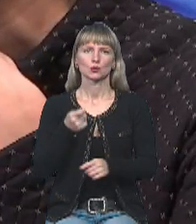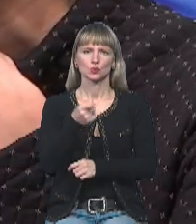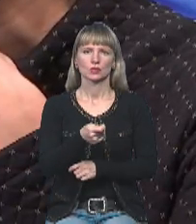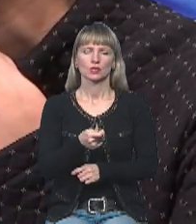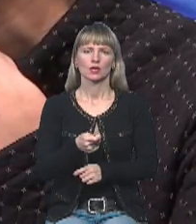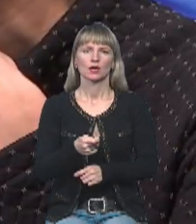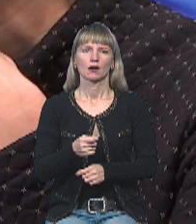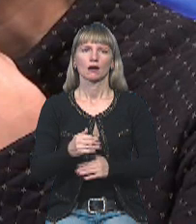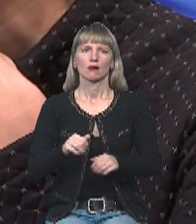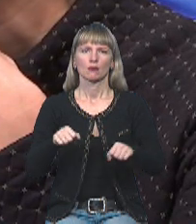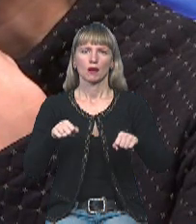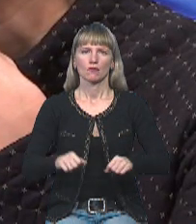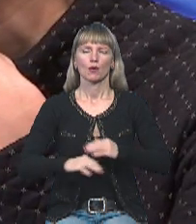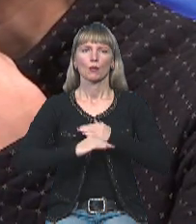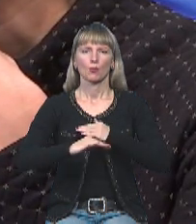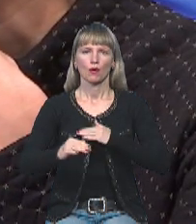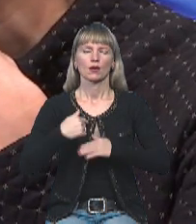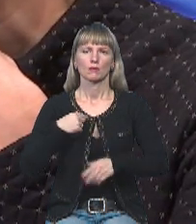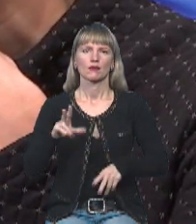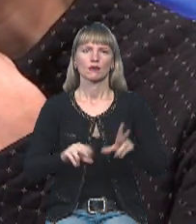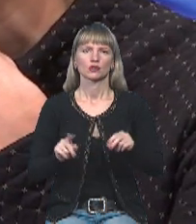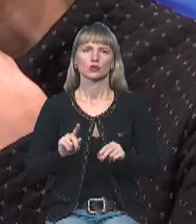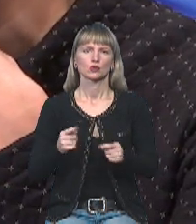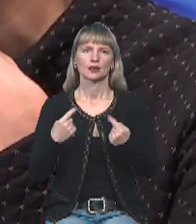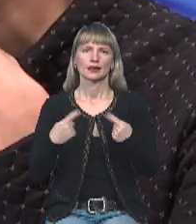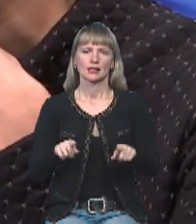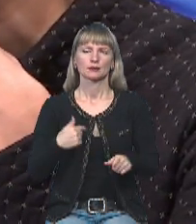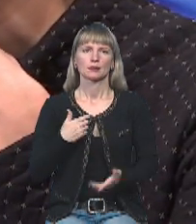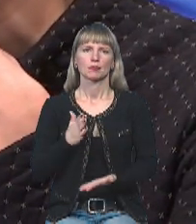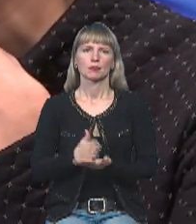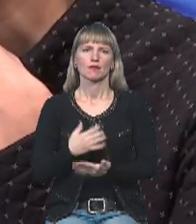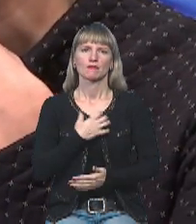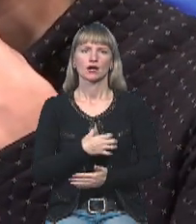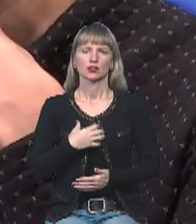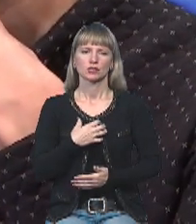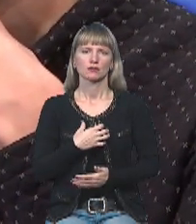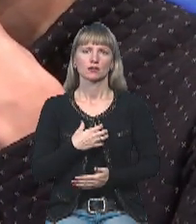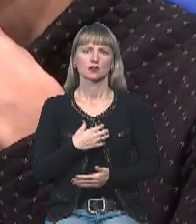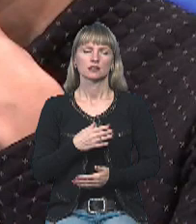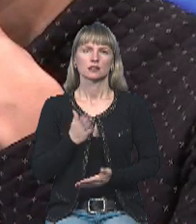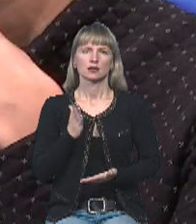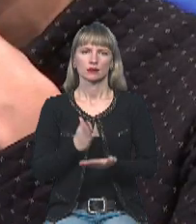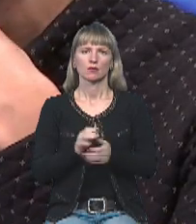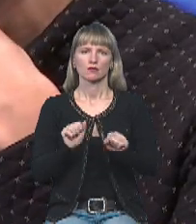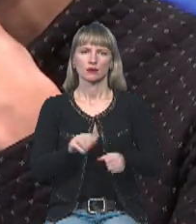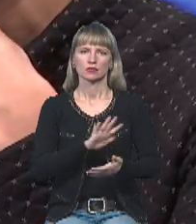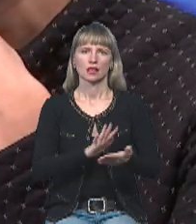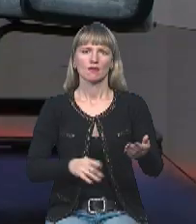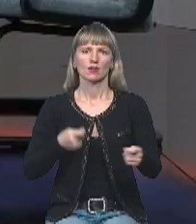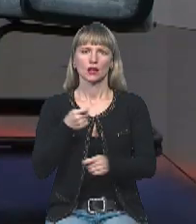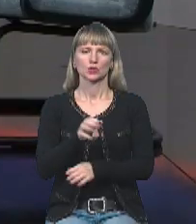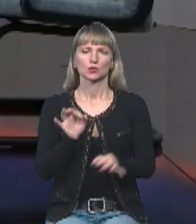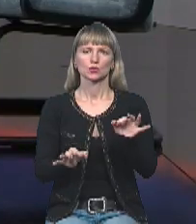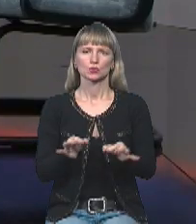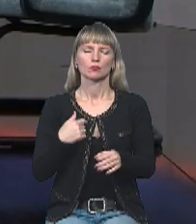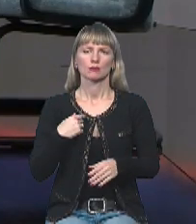В правовому полі ми вважаємо, що інакше. Ми маємо можливість позиватись до суду. Не позиваємося як